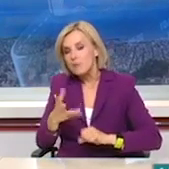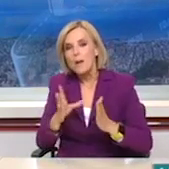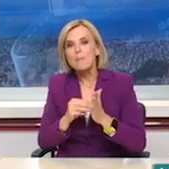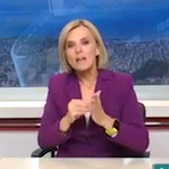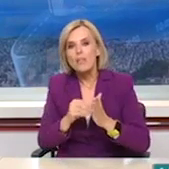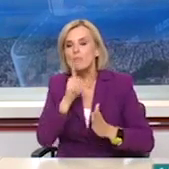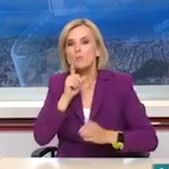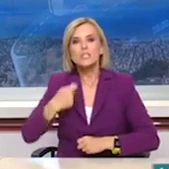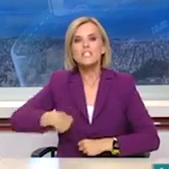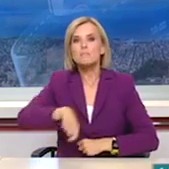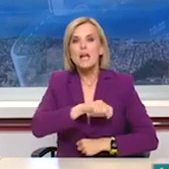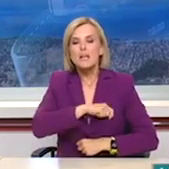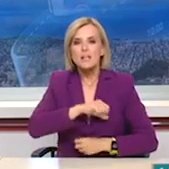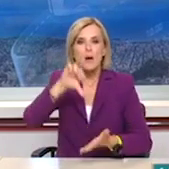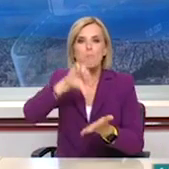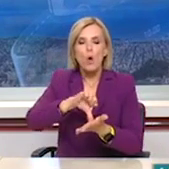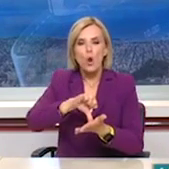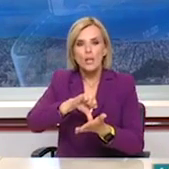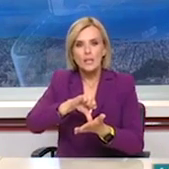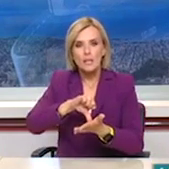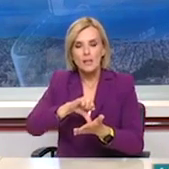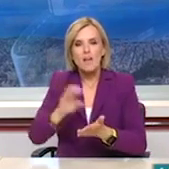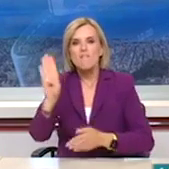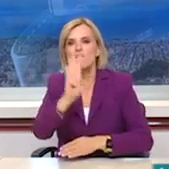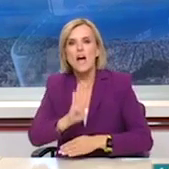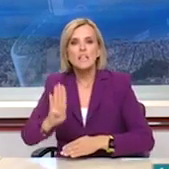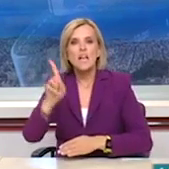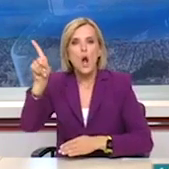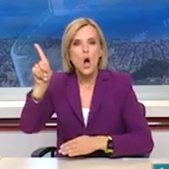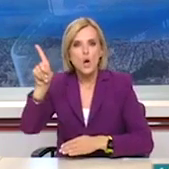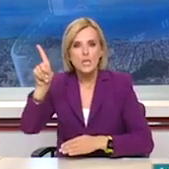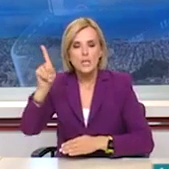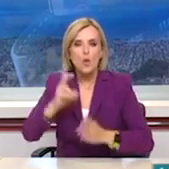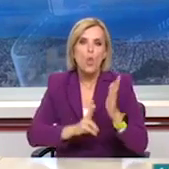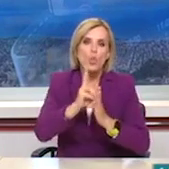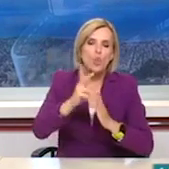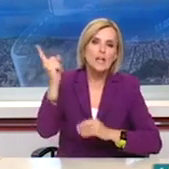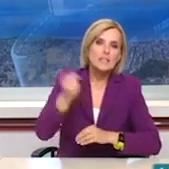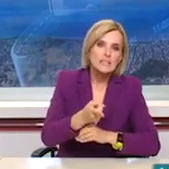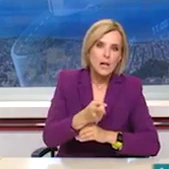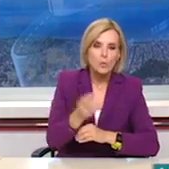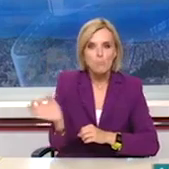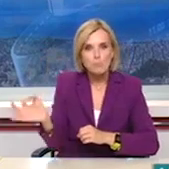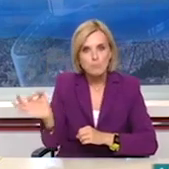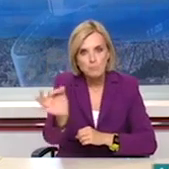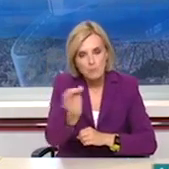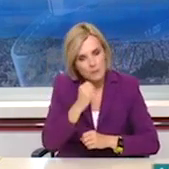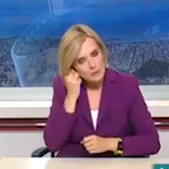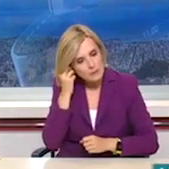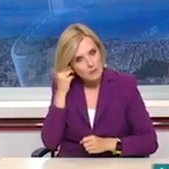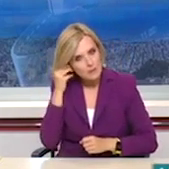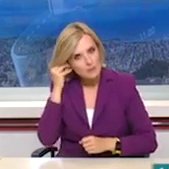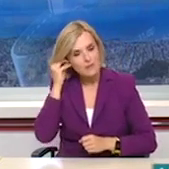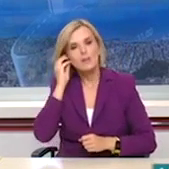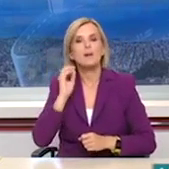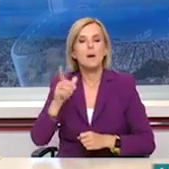χαρακτηριστικό παράδειγμα είναι η Ισπανία, που στην κορύφωση της επιδημίας είχαν 11-12% του πληθυσμού να είναι επηρεασμένο στην περιοχή της Μαδρίτης